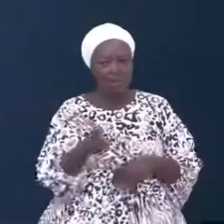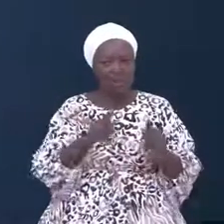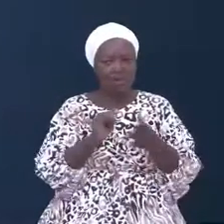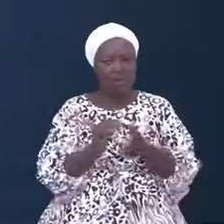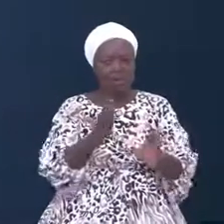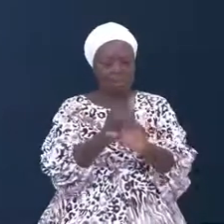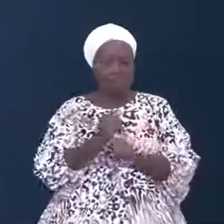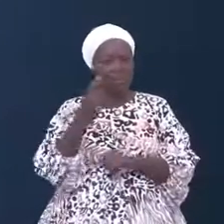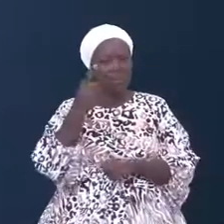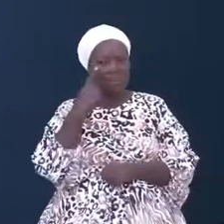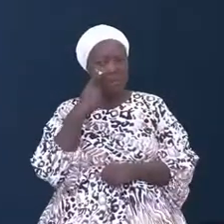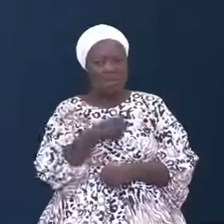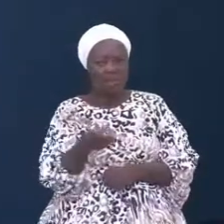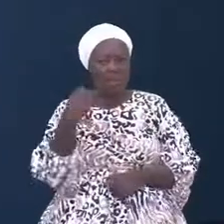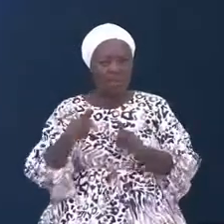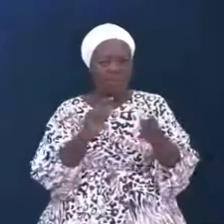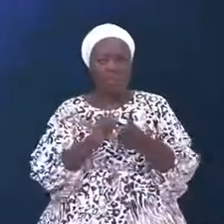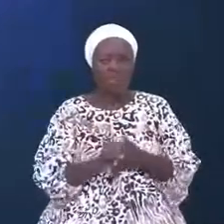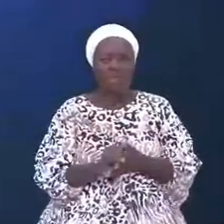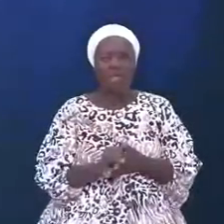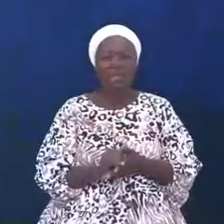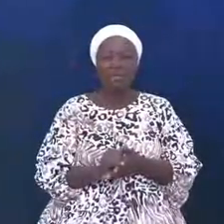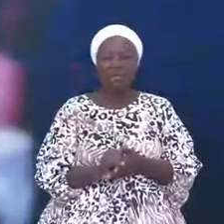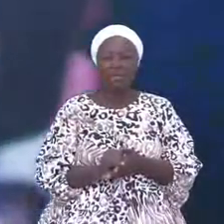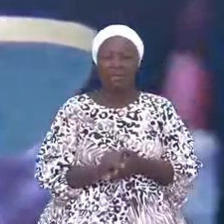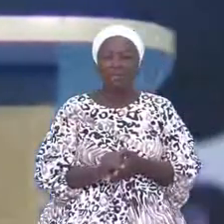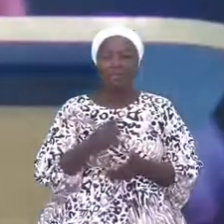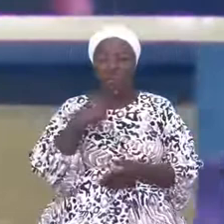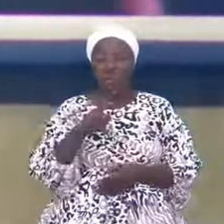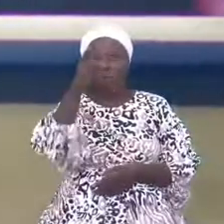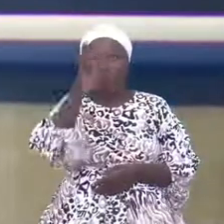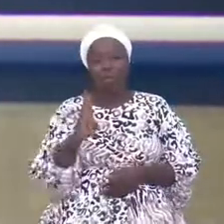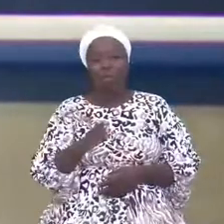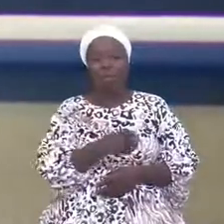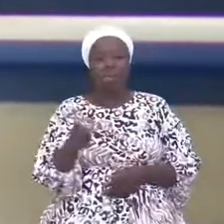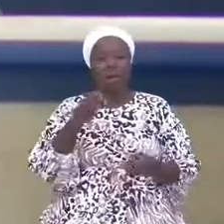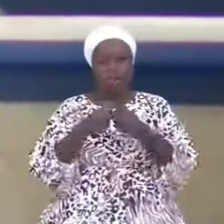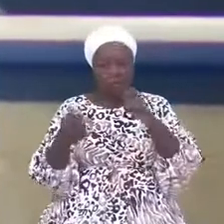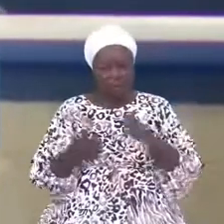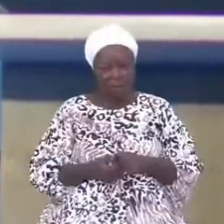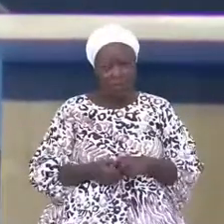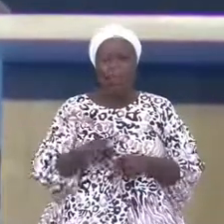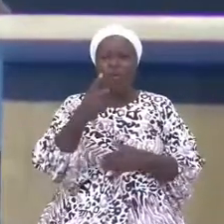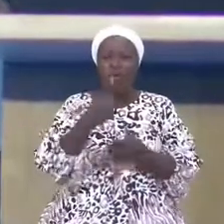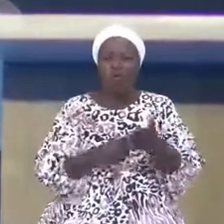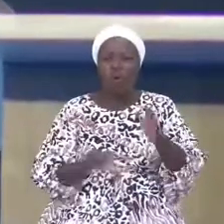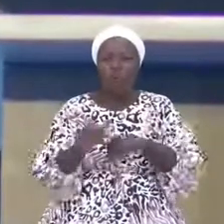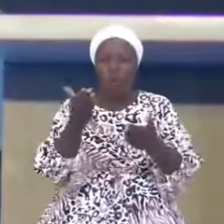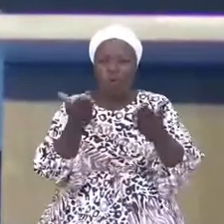Est-ce que vous voyez ces gens-là qui reçoivent leur vue? C'est eux qui ont mentionné leur